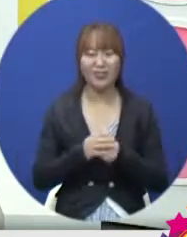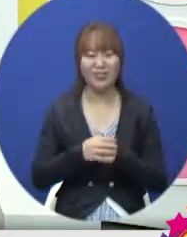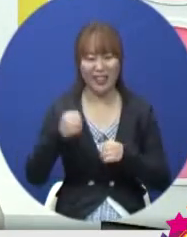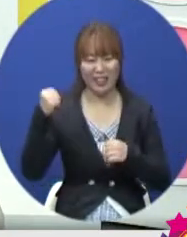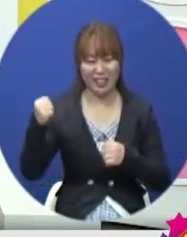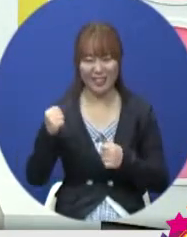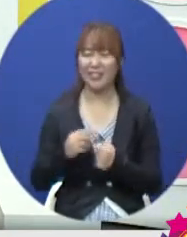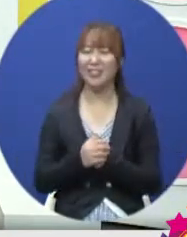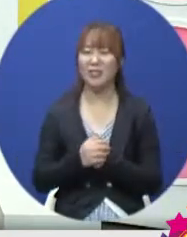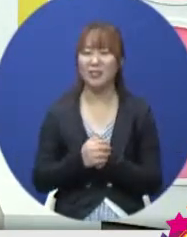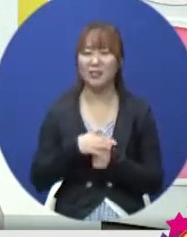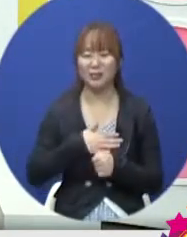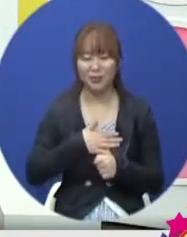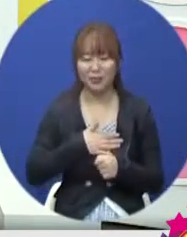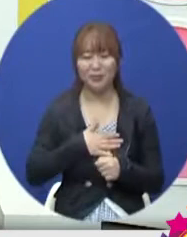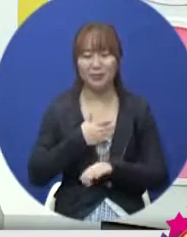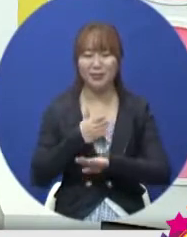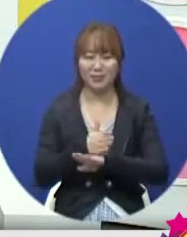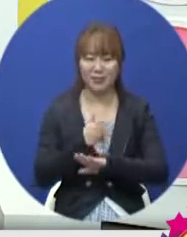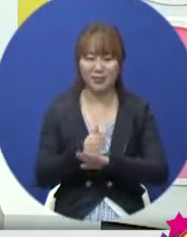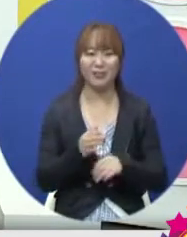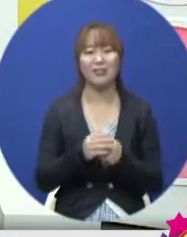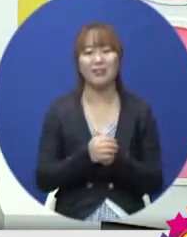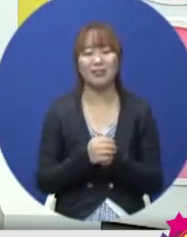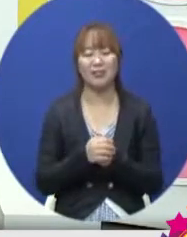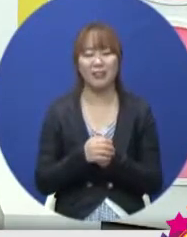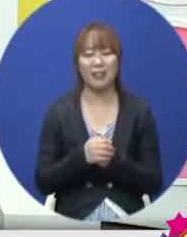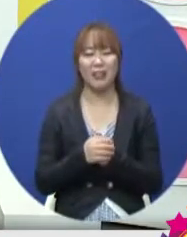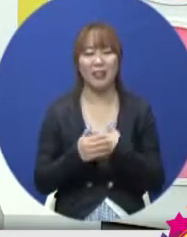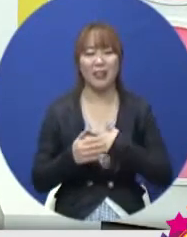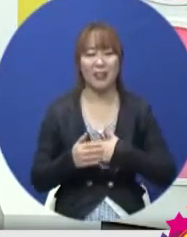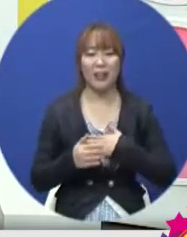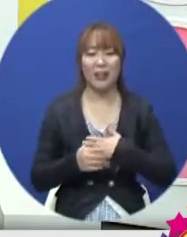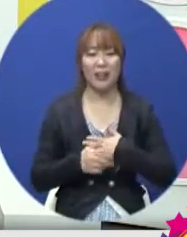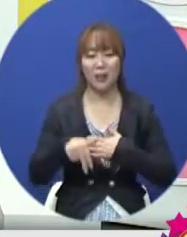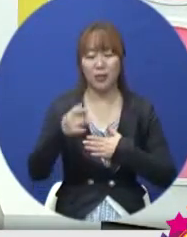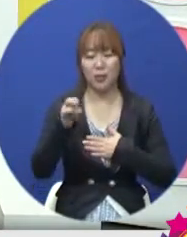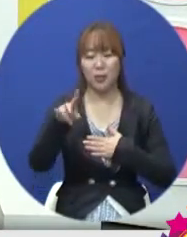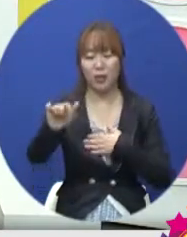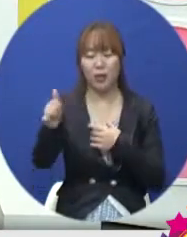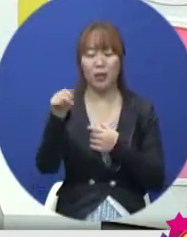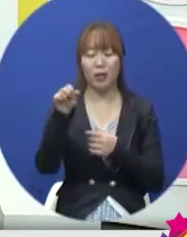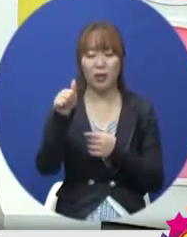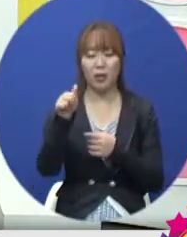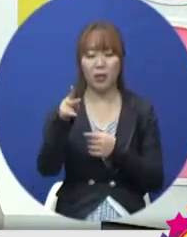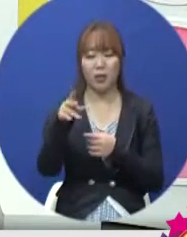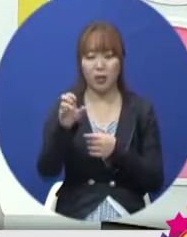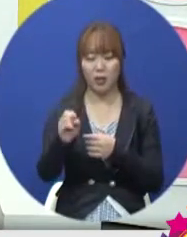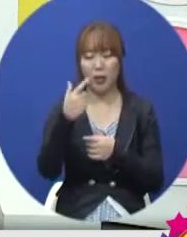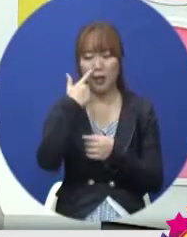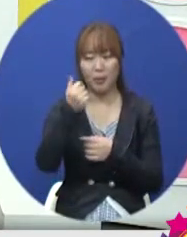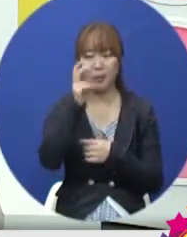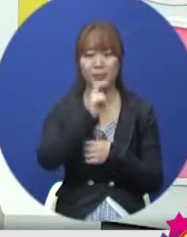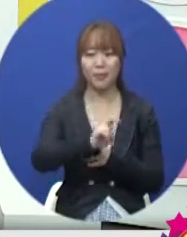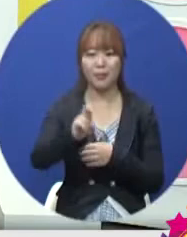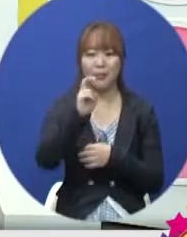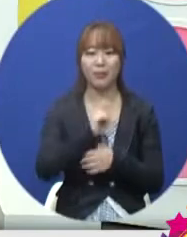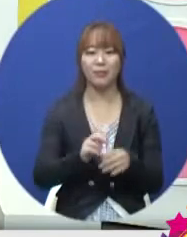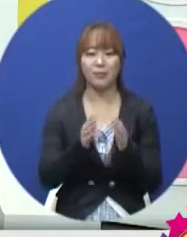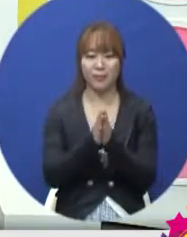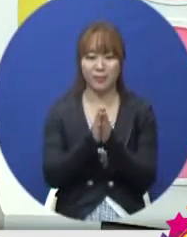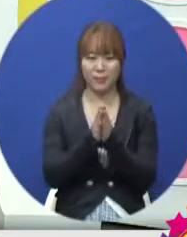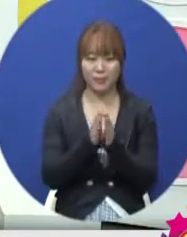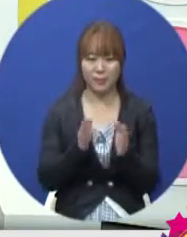아버님 파이팅입니다. 예, 파이팅. 고맙습니다. 네. 예, 알겠습니다. 자, 조연형 아버님께서